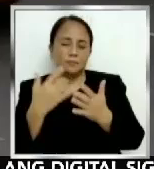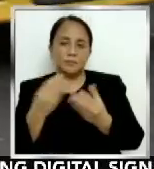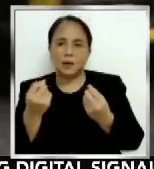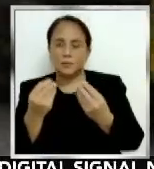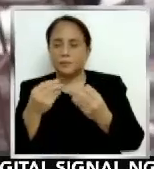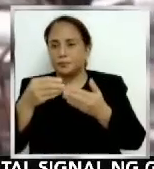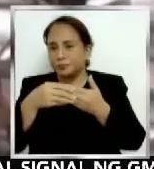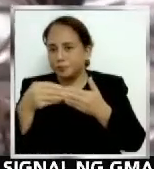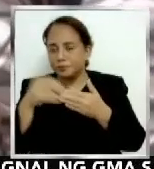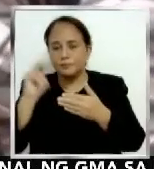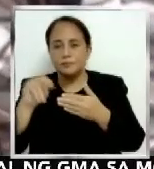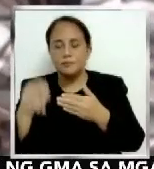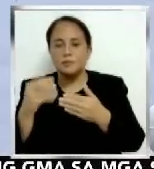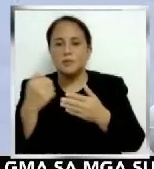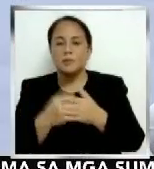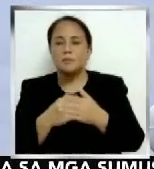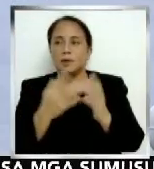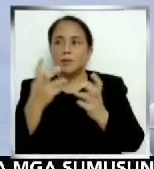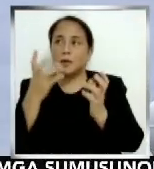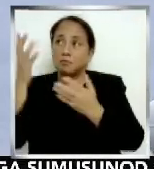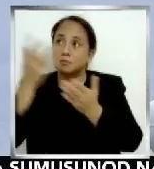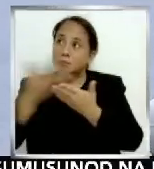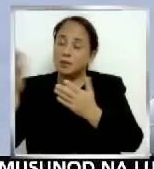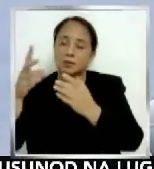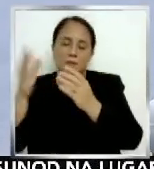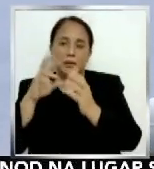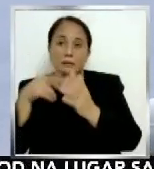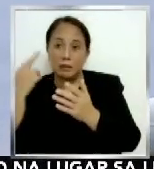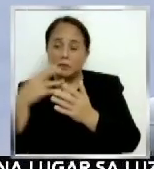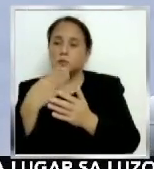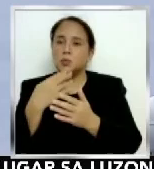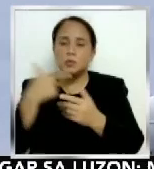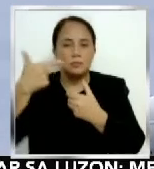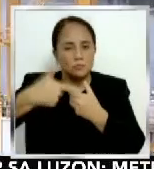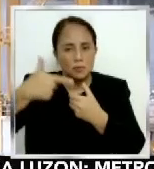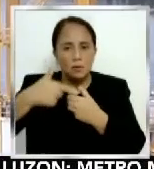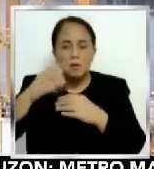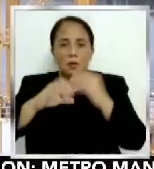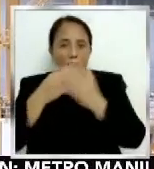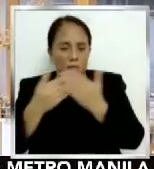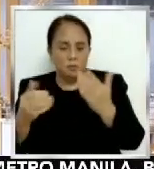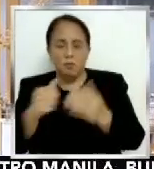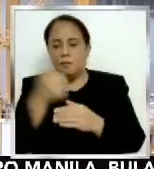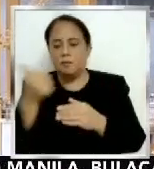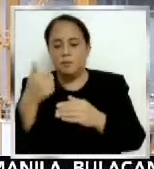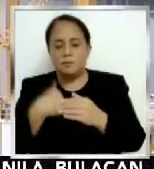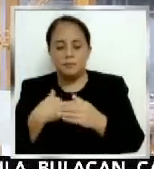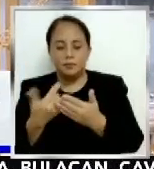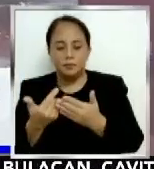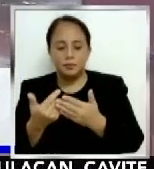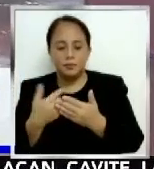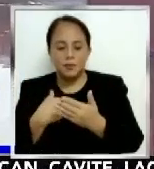para maka-import halimbawa ng bigas, asukal, gasolina, construction materials at iba pa. Siyempre, kung mahal ang